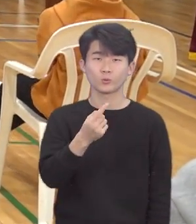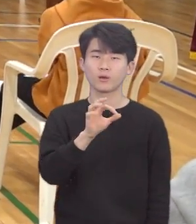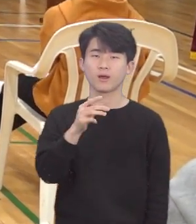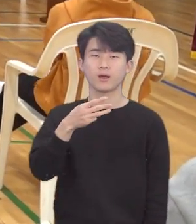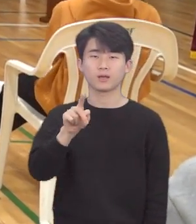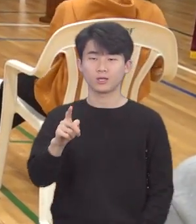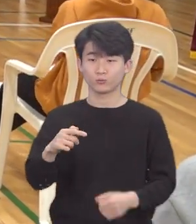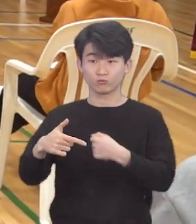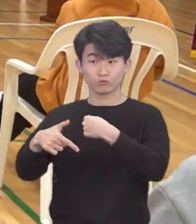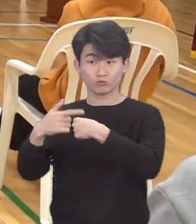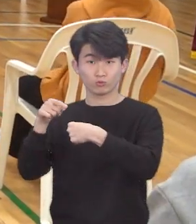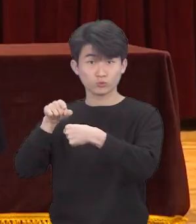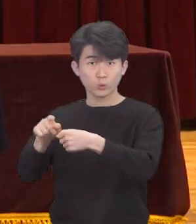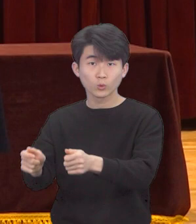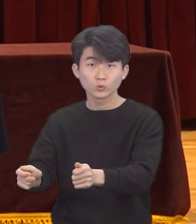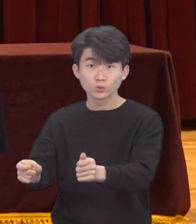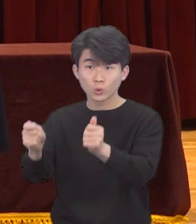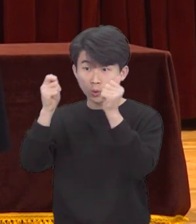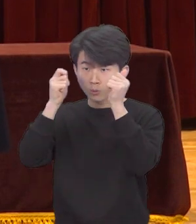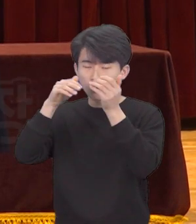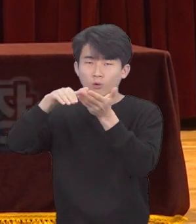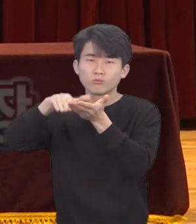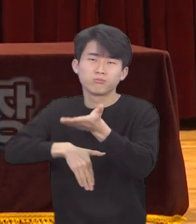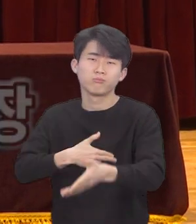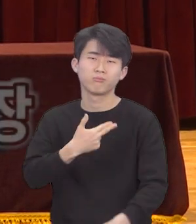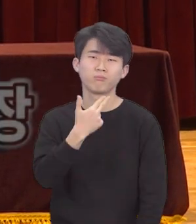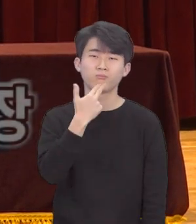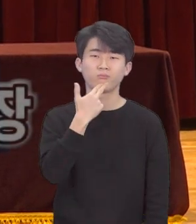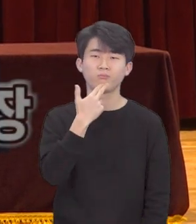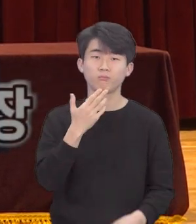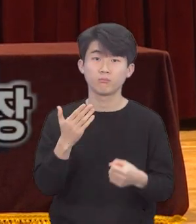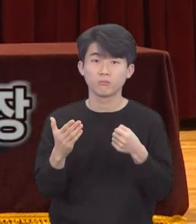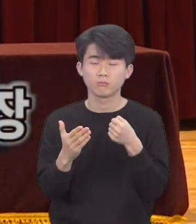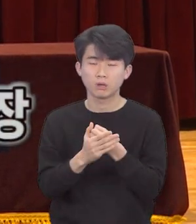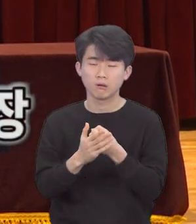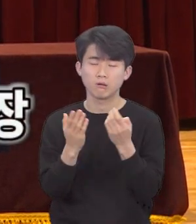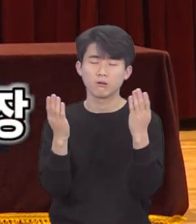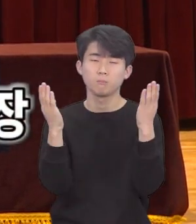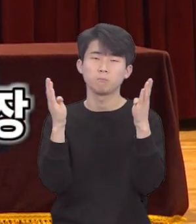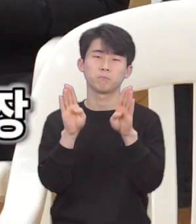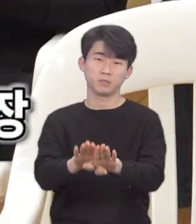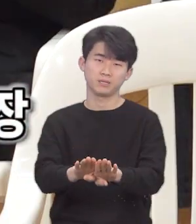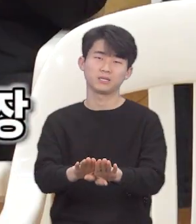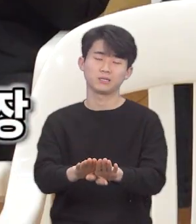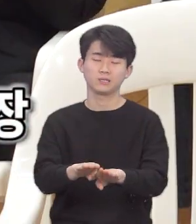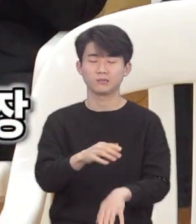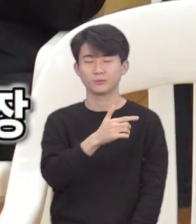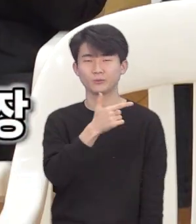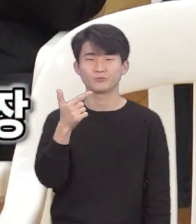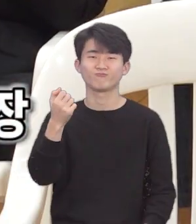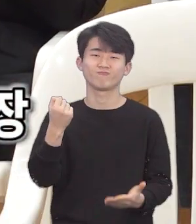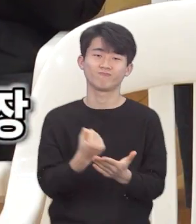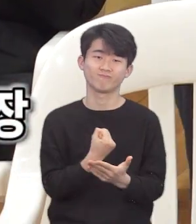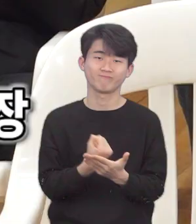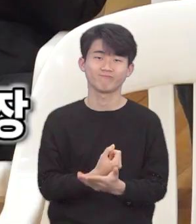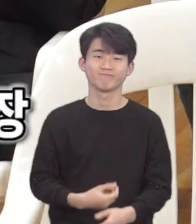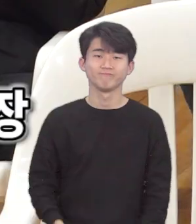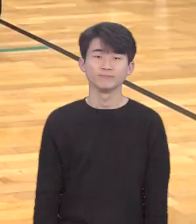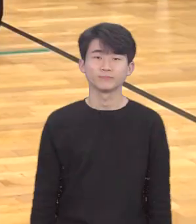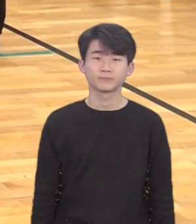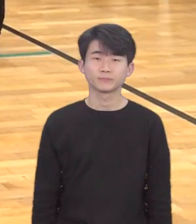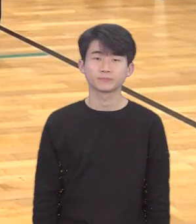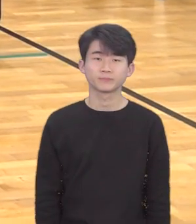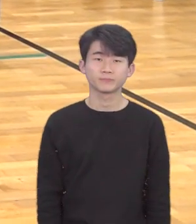팔봉초등학교 고파도 분교장은 올해 김아라 학생을 마지막으로 폐교라는 영원한 방학에 들어가 더욱 아쉬움이